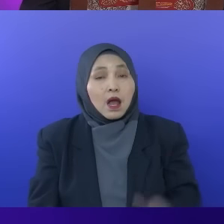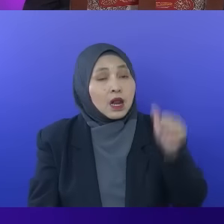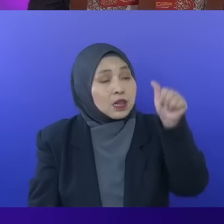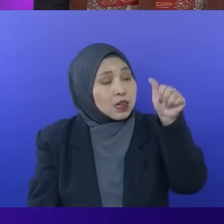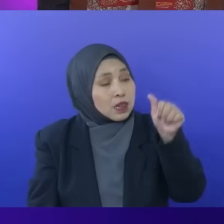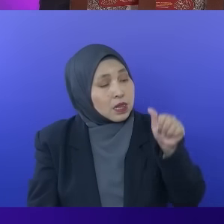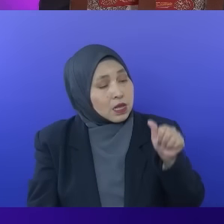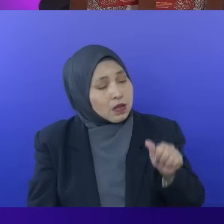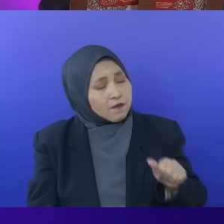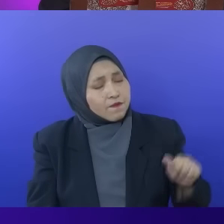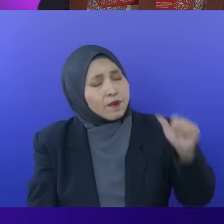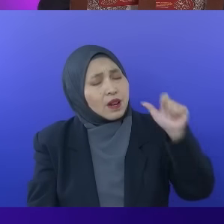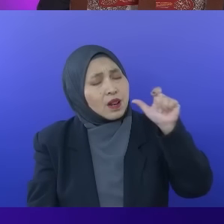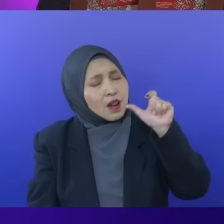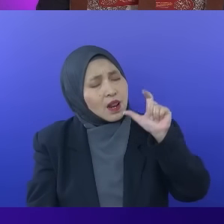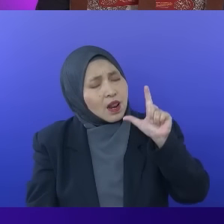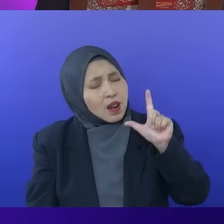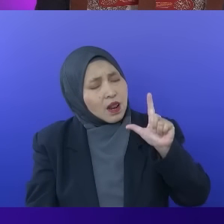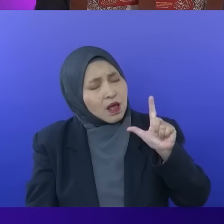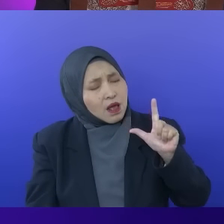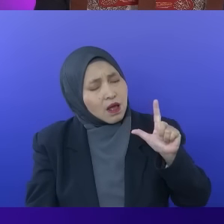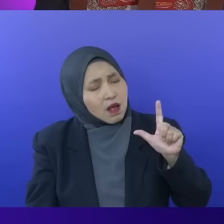Alif la